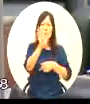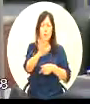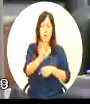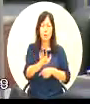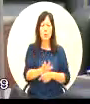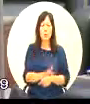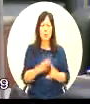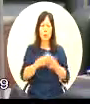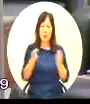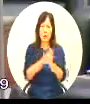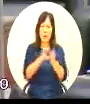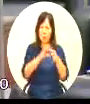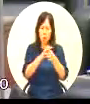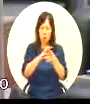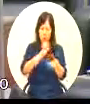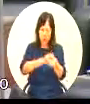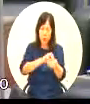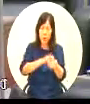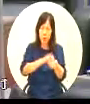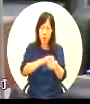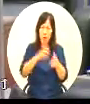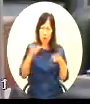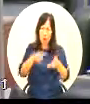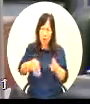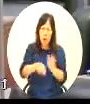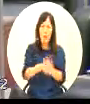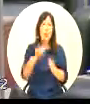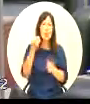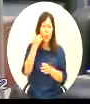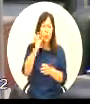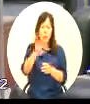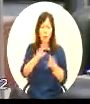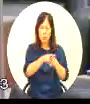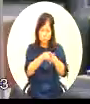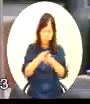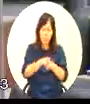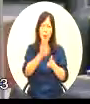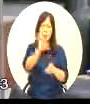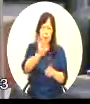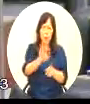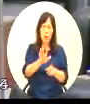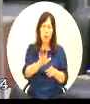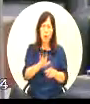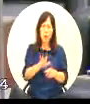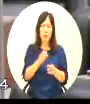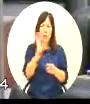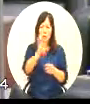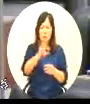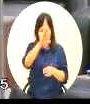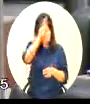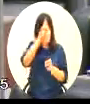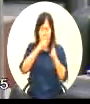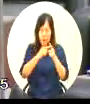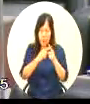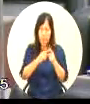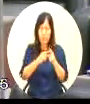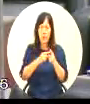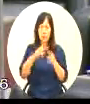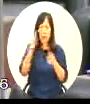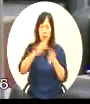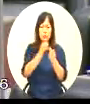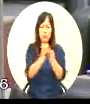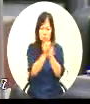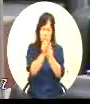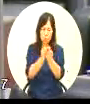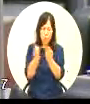关我们在医疗现场如果有任何一对伴侣，如果有任何一个病患，或者是一对同志